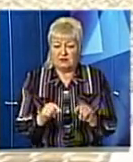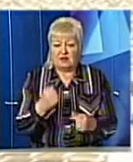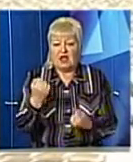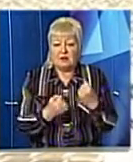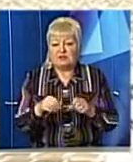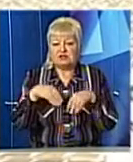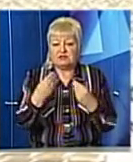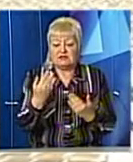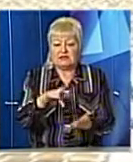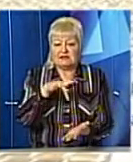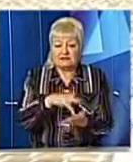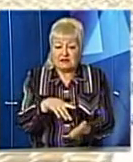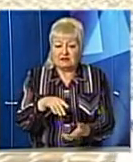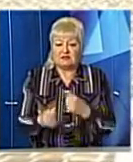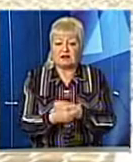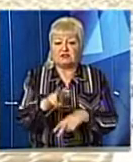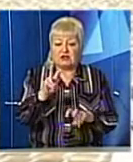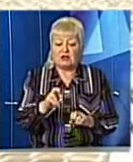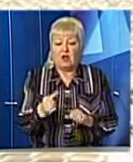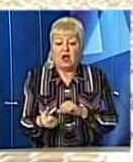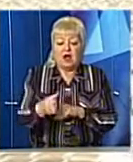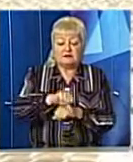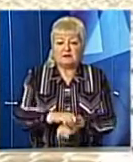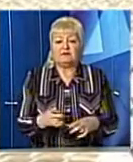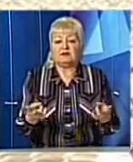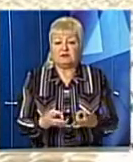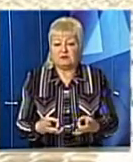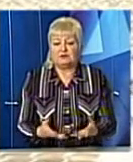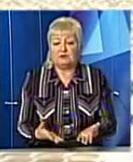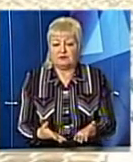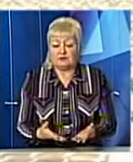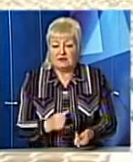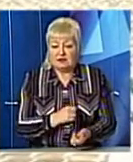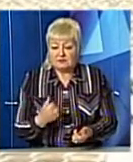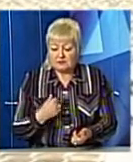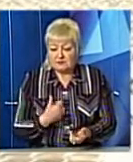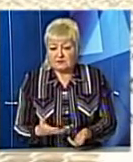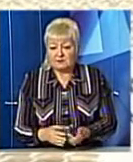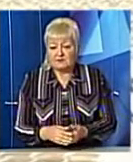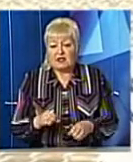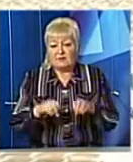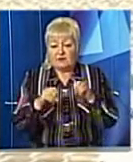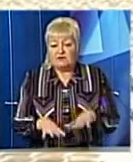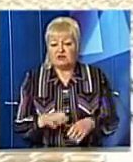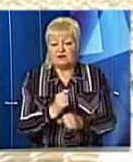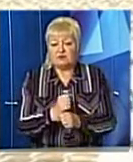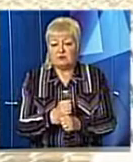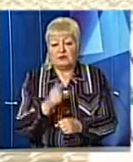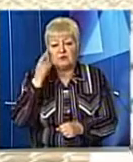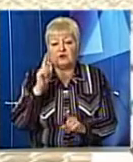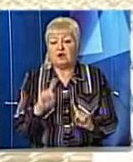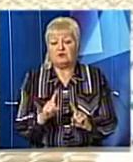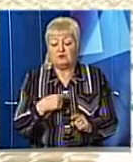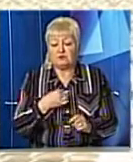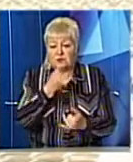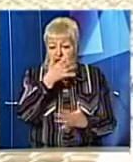надає наш центр «Джерело», але заправляти її потрібно, тому що це досить великі відстані. І ми вирішили подумали, а чому б нам не